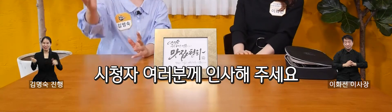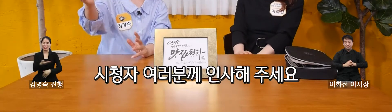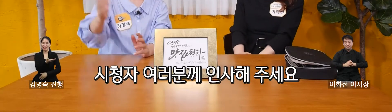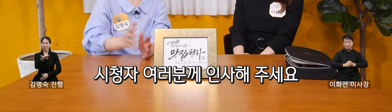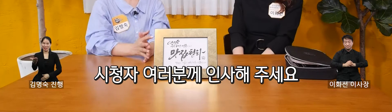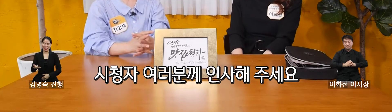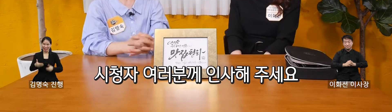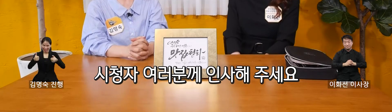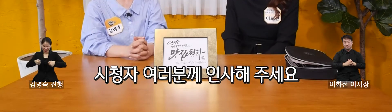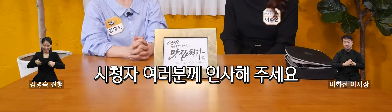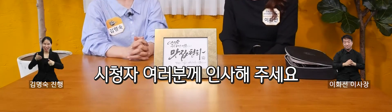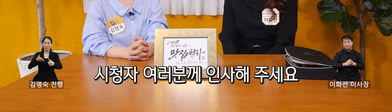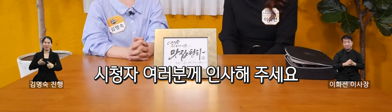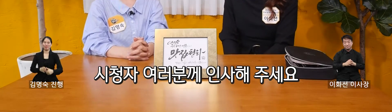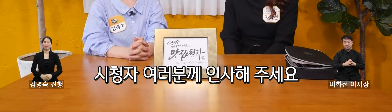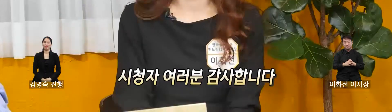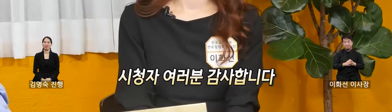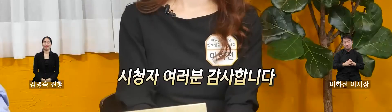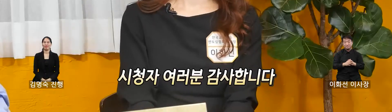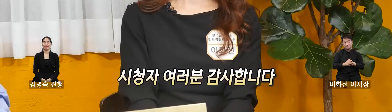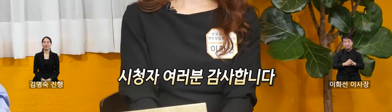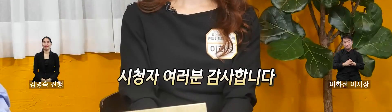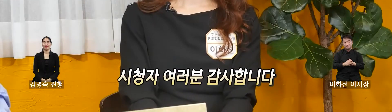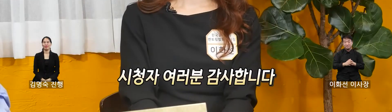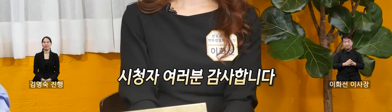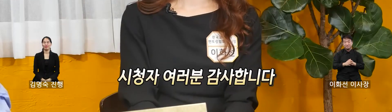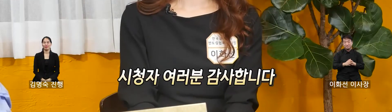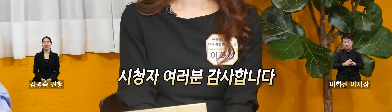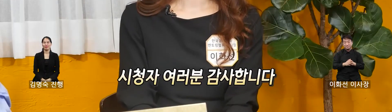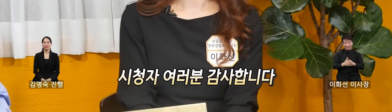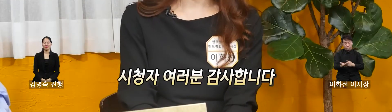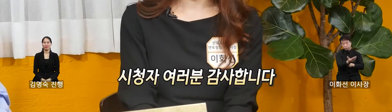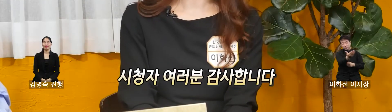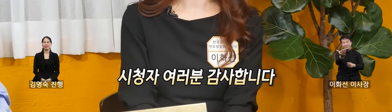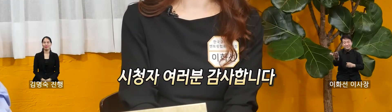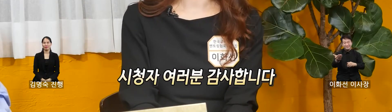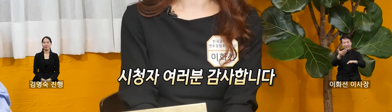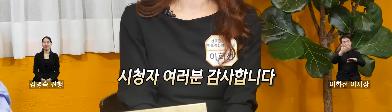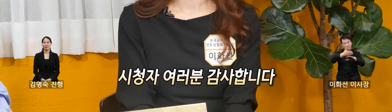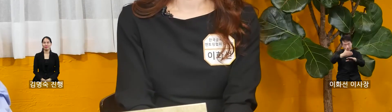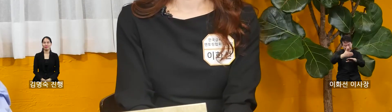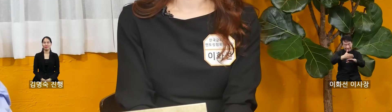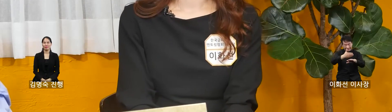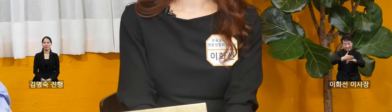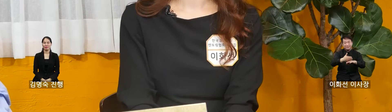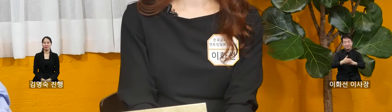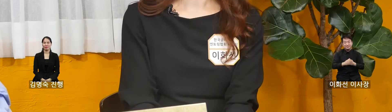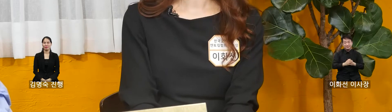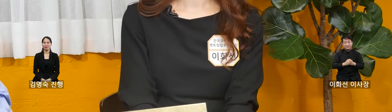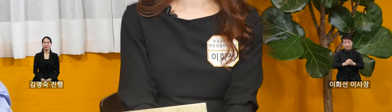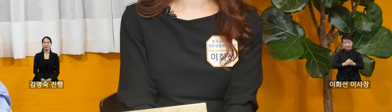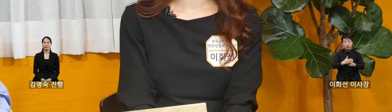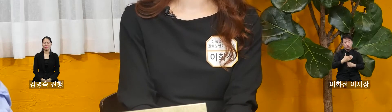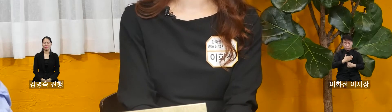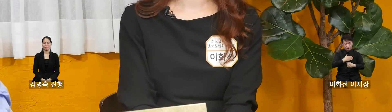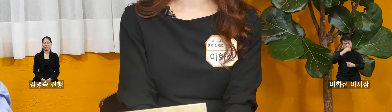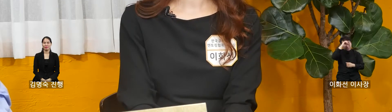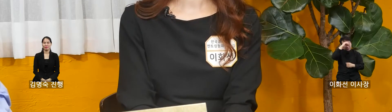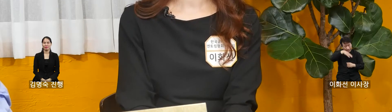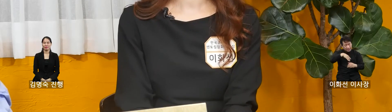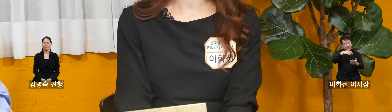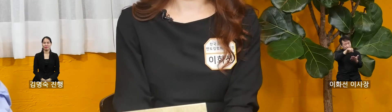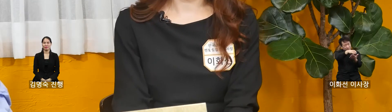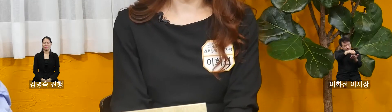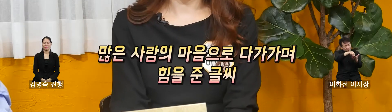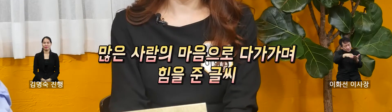여러분들에게 네. 인사 말씀해 주시죠. 아, 시청자 여러분 감사합니다. 저는 단순히 글씨를